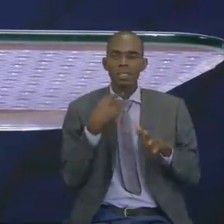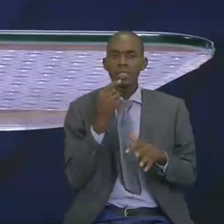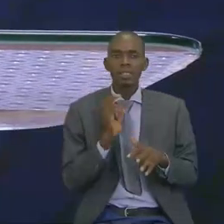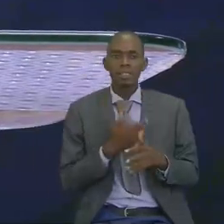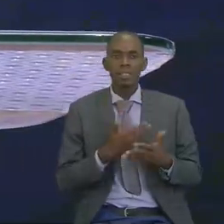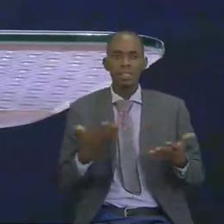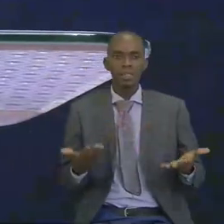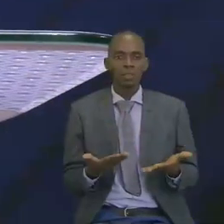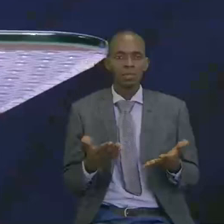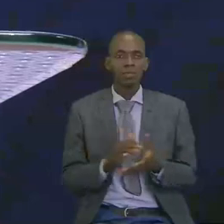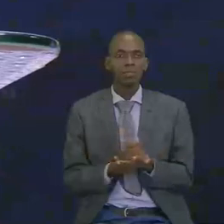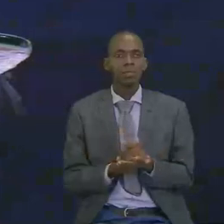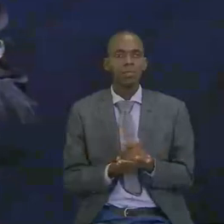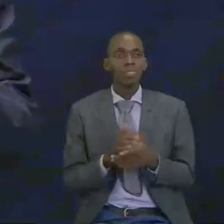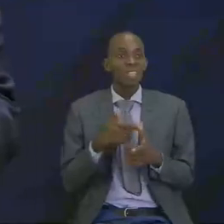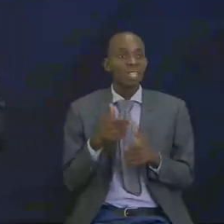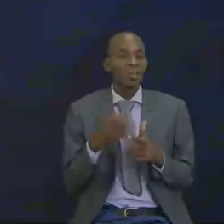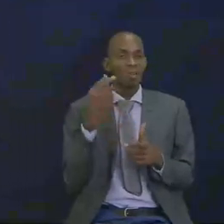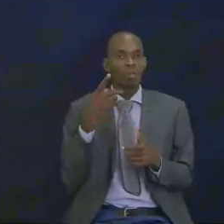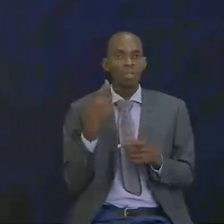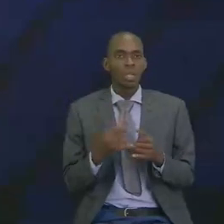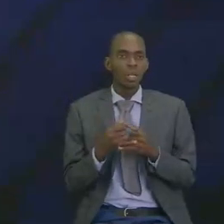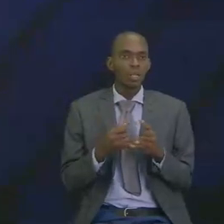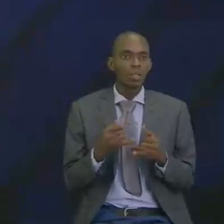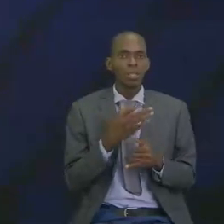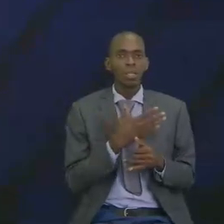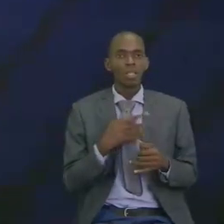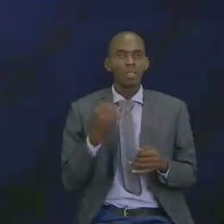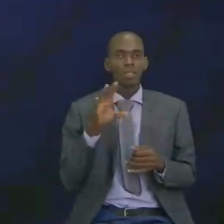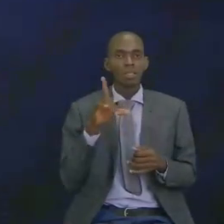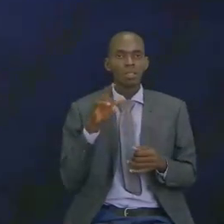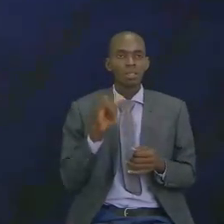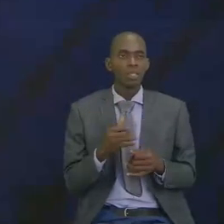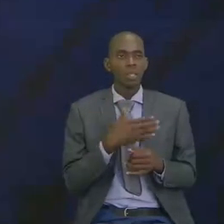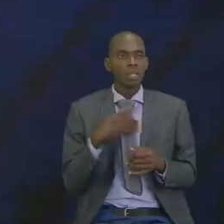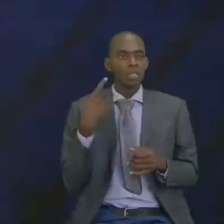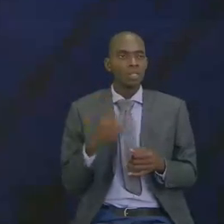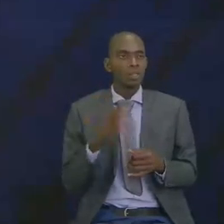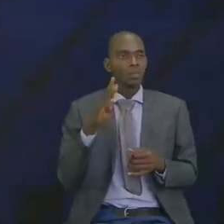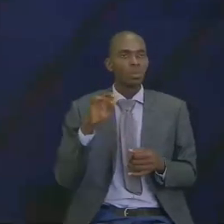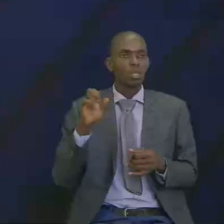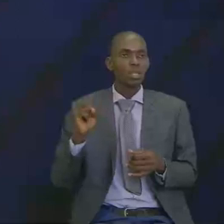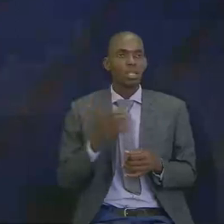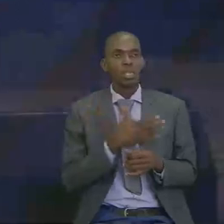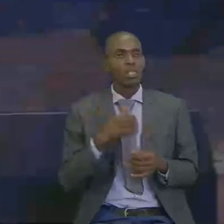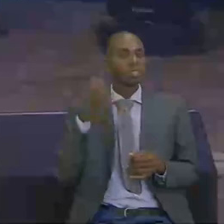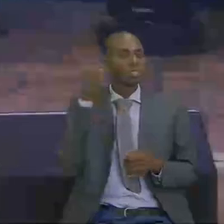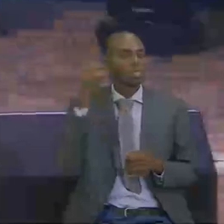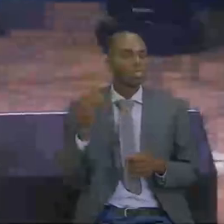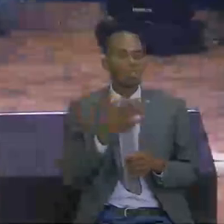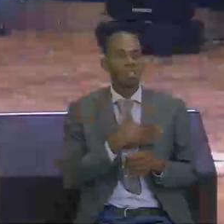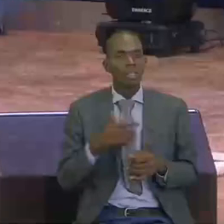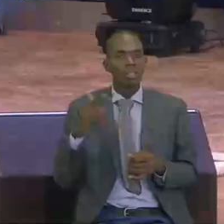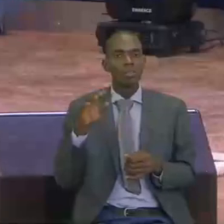35 nous dit, alors le fer, l'argile, l'airain, l'argent et l'or